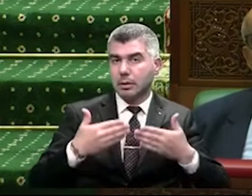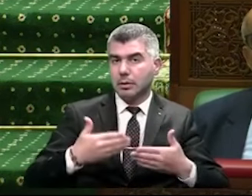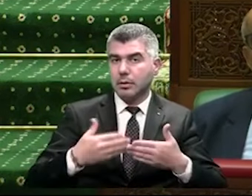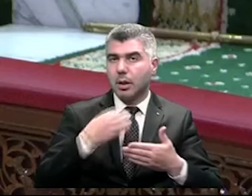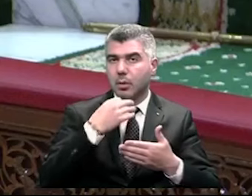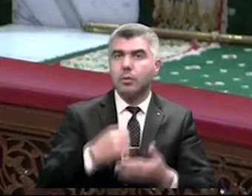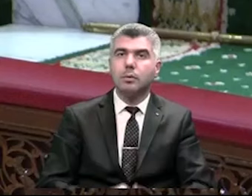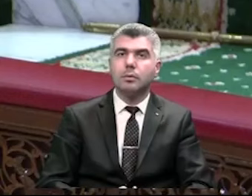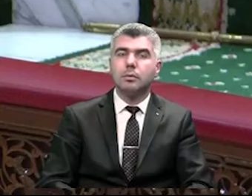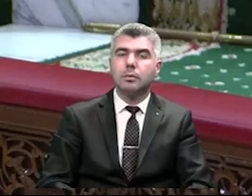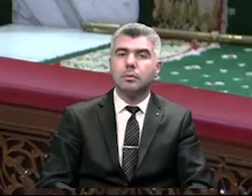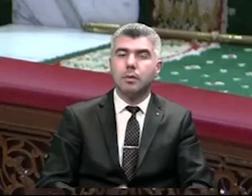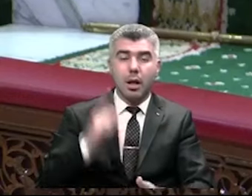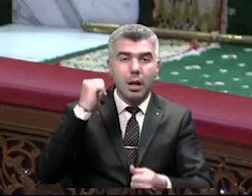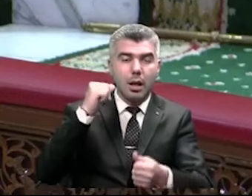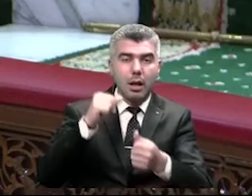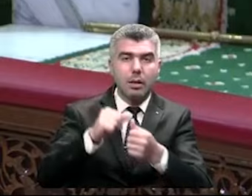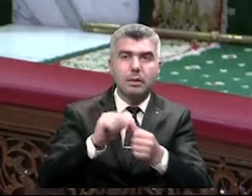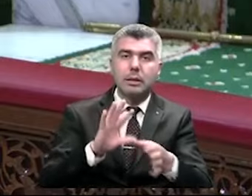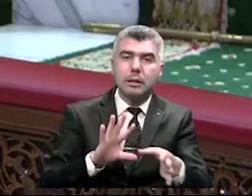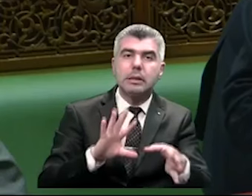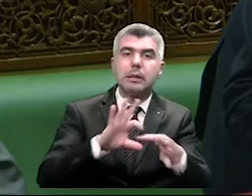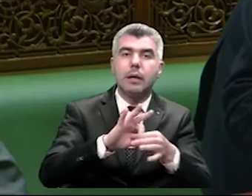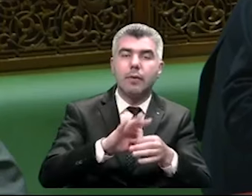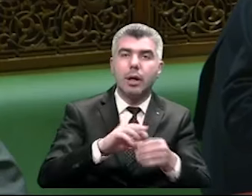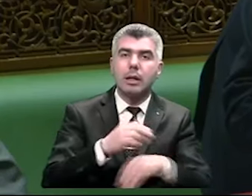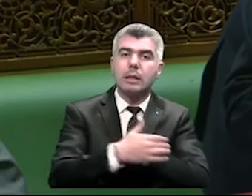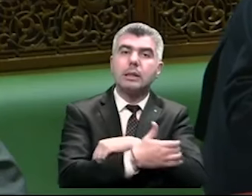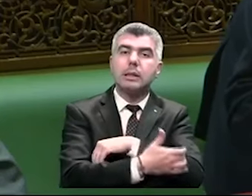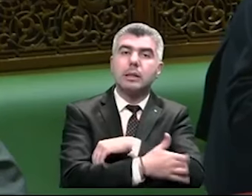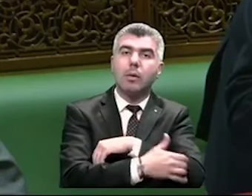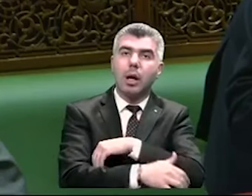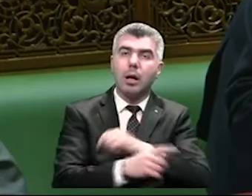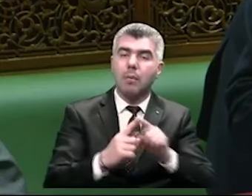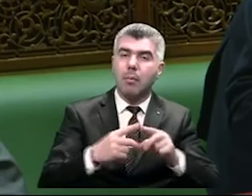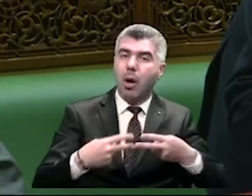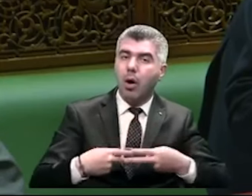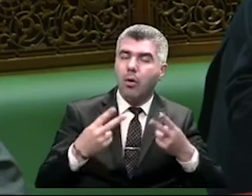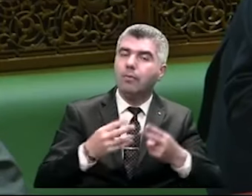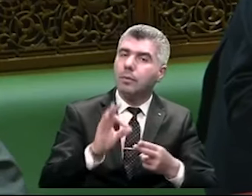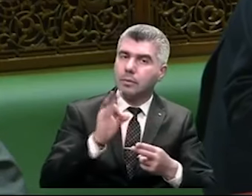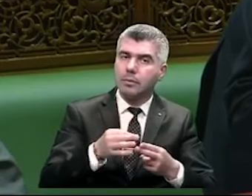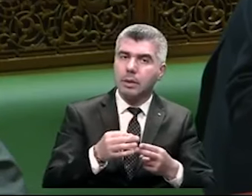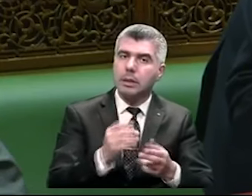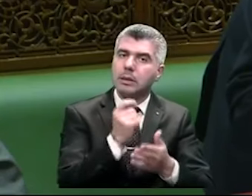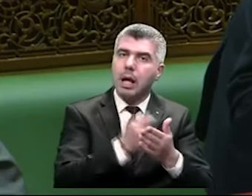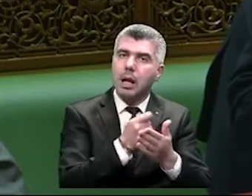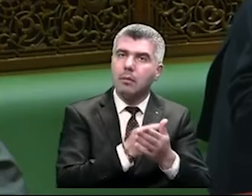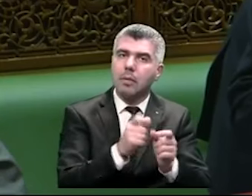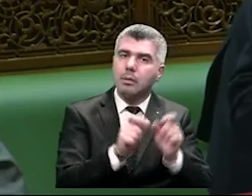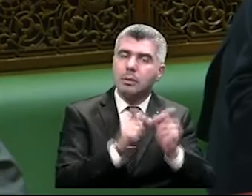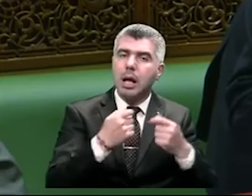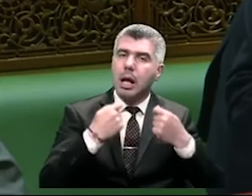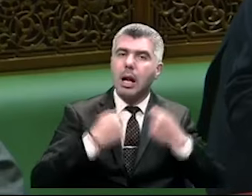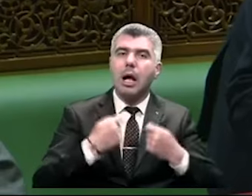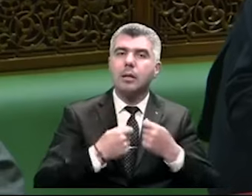المحترم باش نذكرك بالاتفاقيه ديال اقليم الصويره باش تخرج الوجود هذا طلب ديال الساده رؤساء